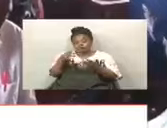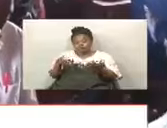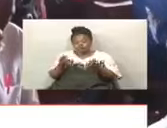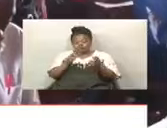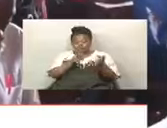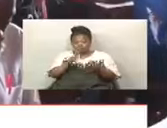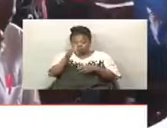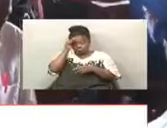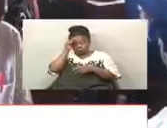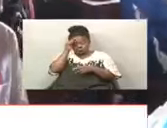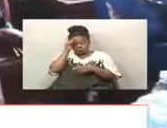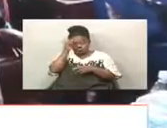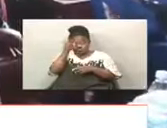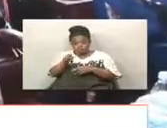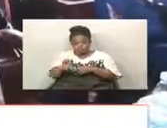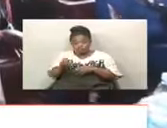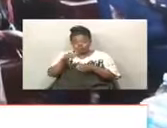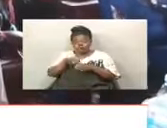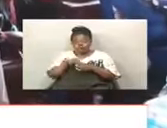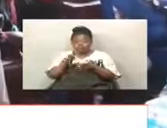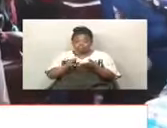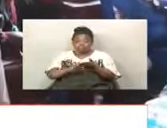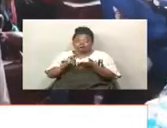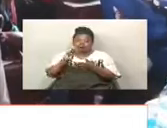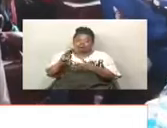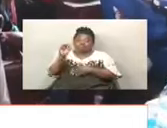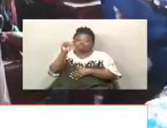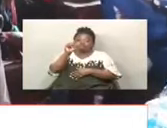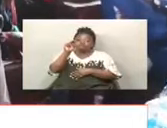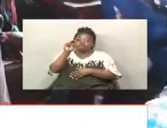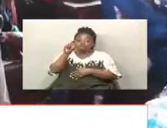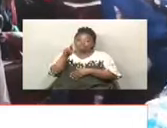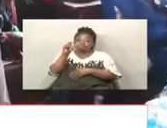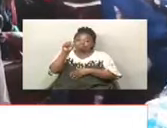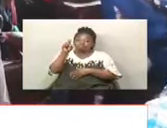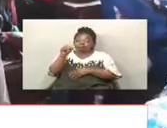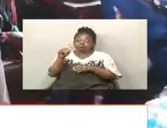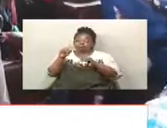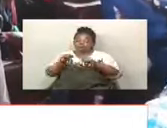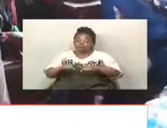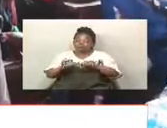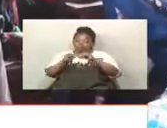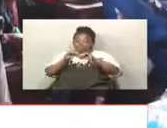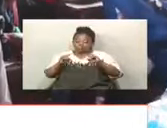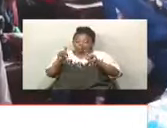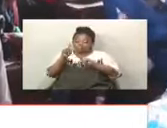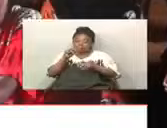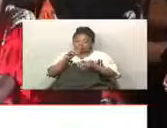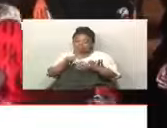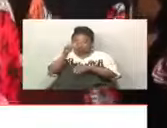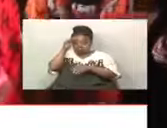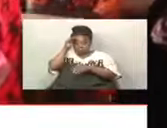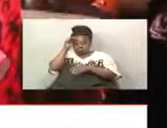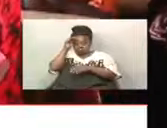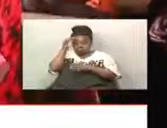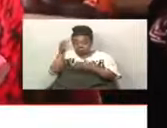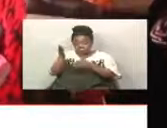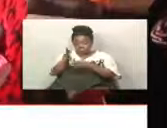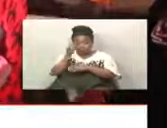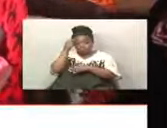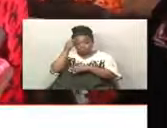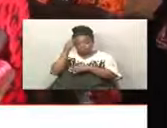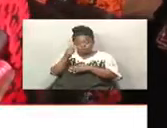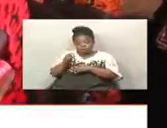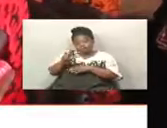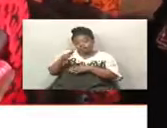wa bulijjo mu bendubindu lya masika Vincent Sande akulidde by'okusomesa abantu mu poliisi twakasire minisita omizi wa masiro